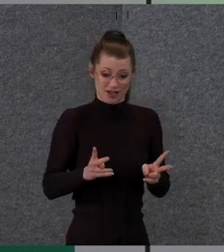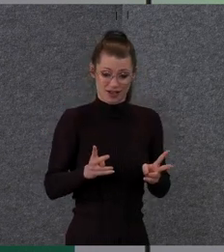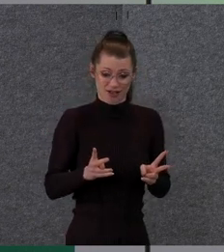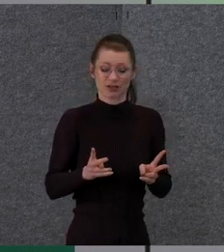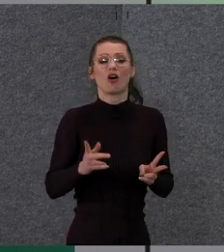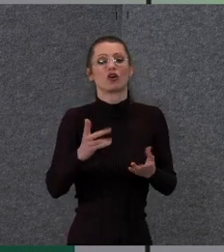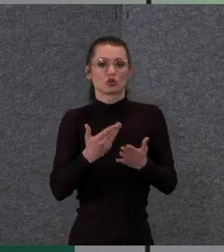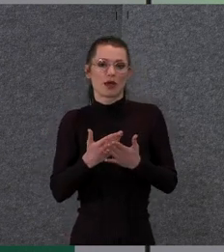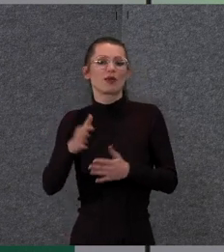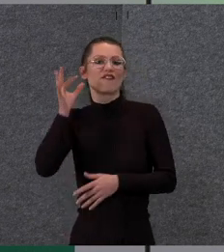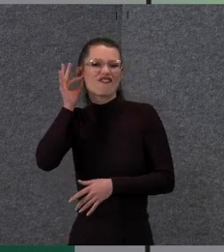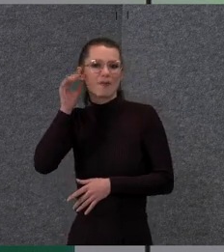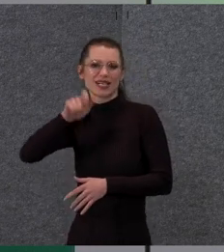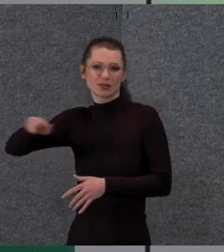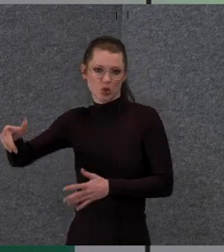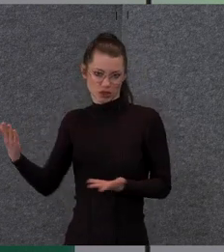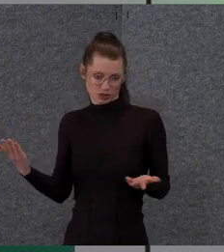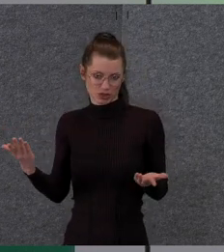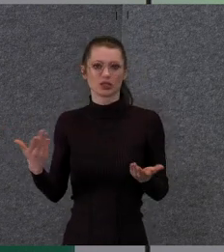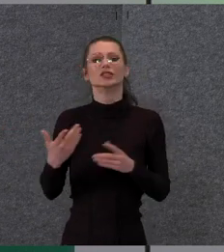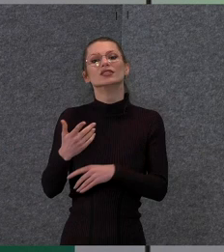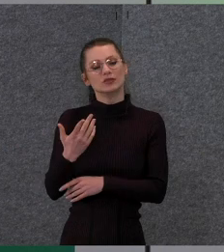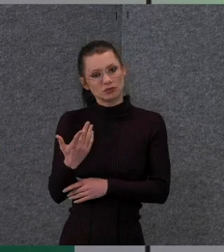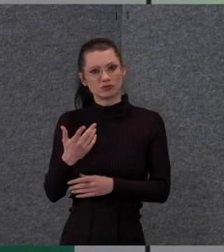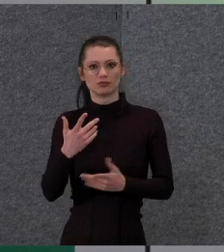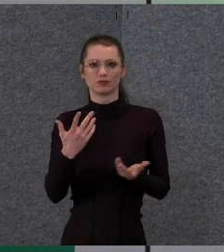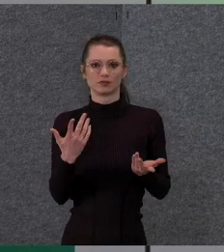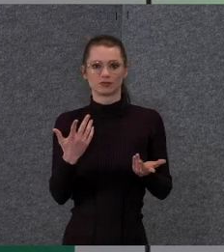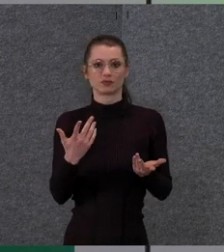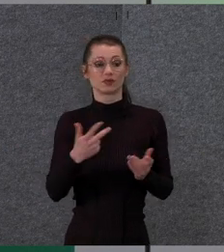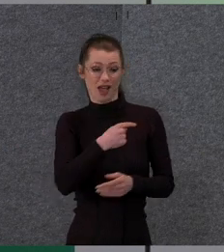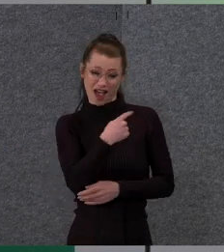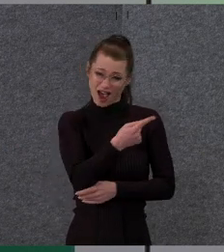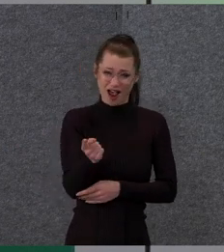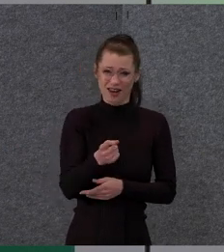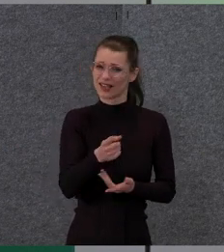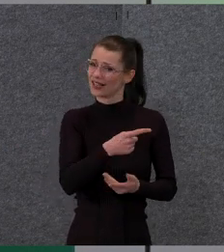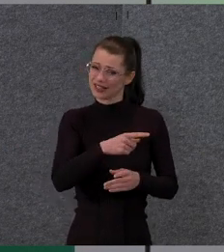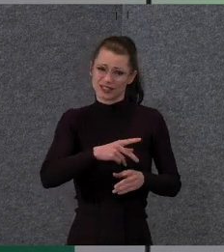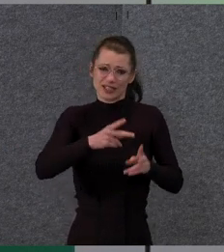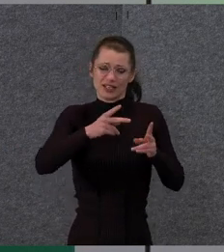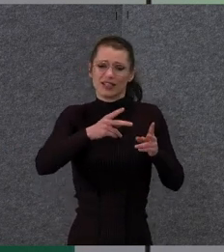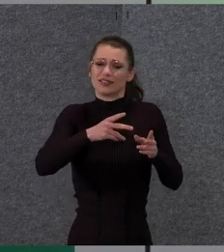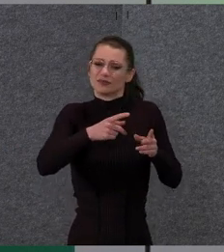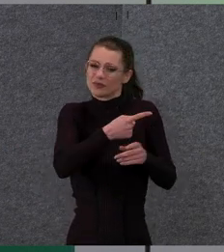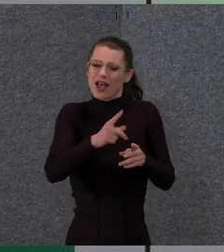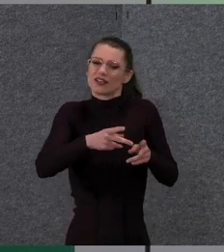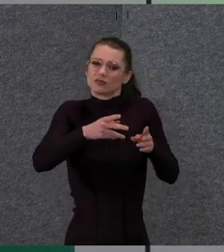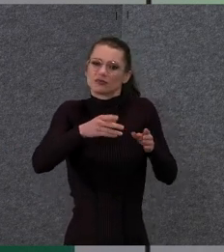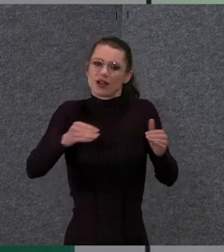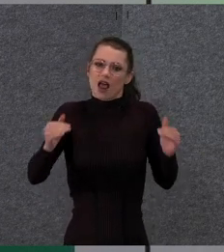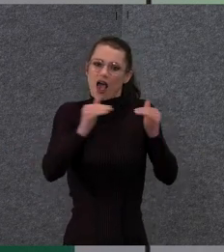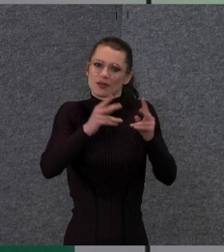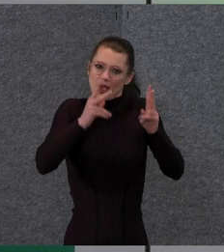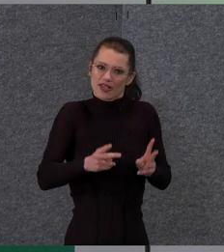und Feminismus. Nur wenn wir in der Lage sind, dass wirklich alle gleichberechtigt am Verhandlungstisch sitzen, und zwar alle